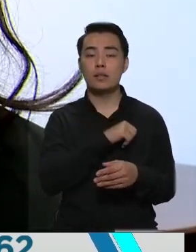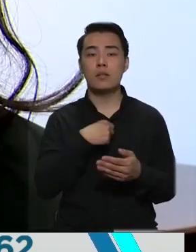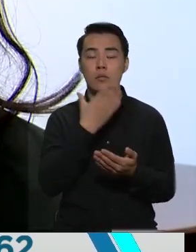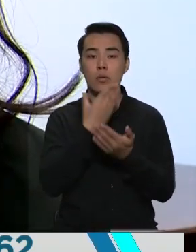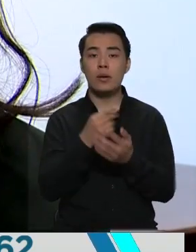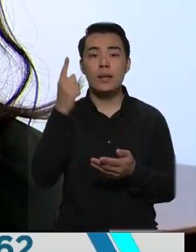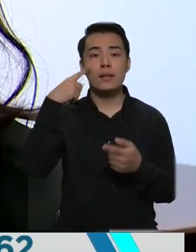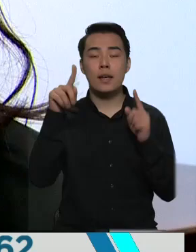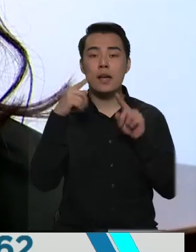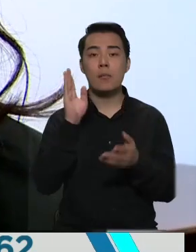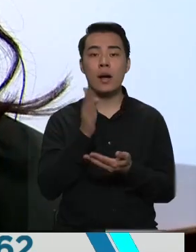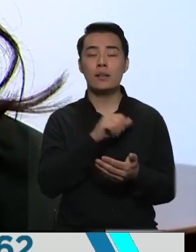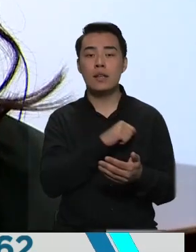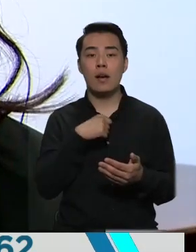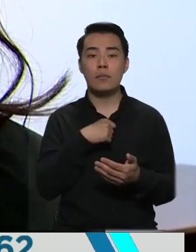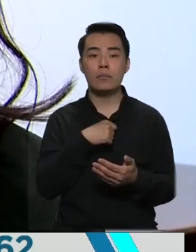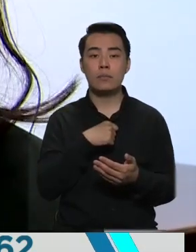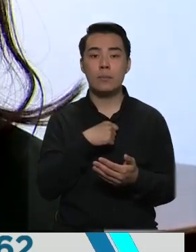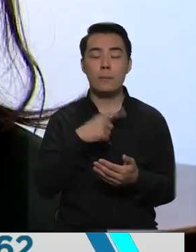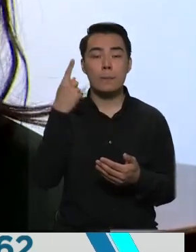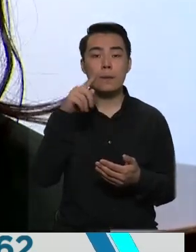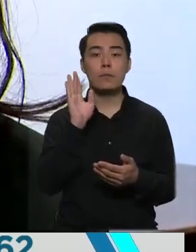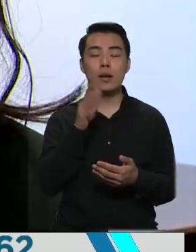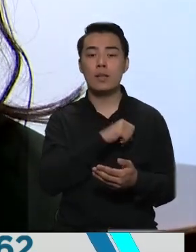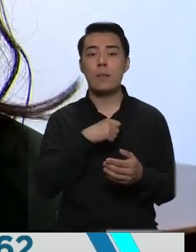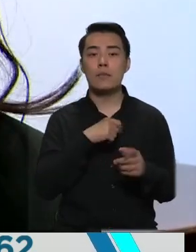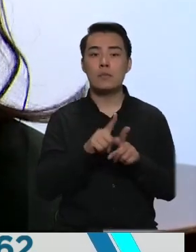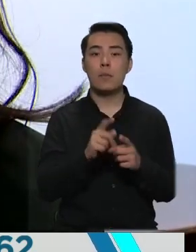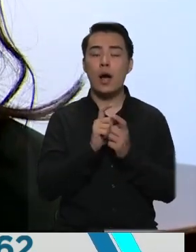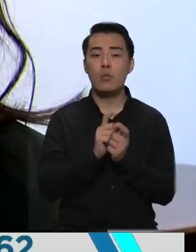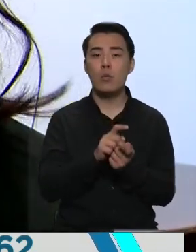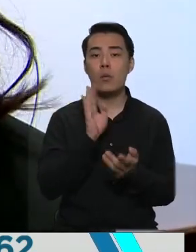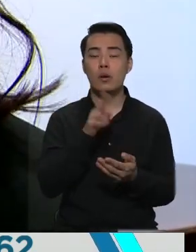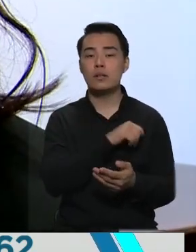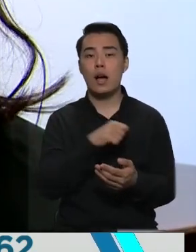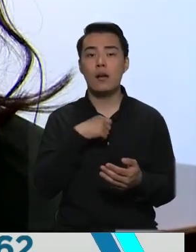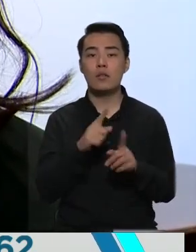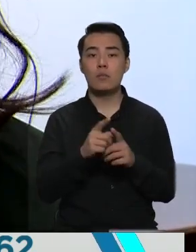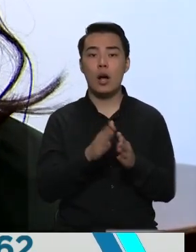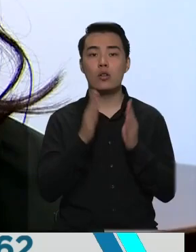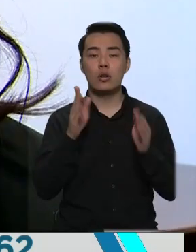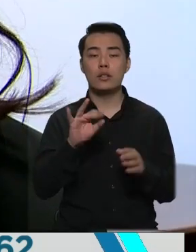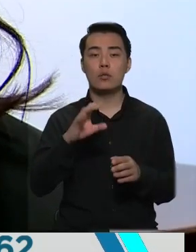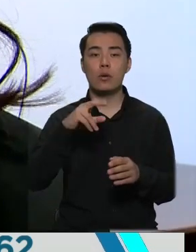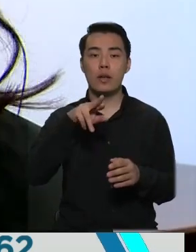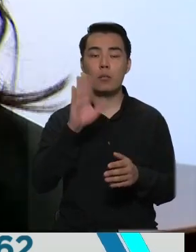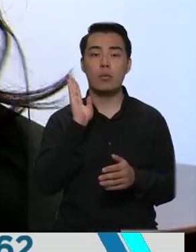и идеями которые будут бороться в парламенте То есть это будет больше дискуссии больше Возможно даже